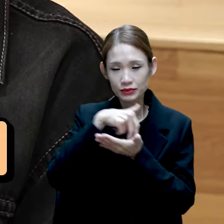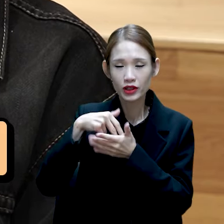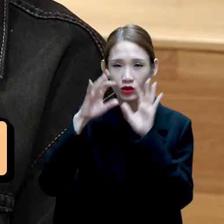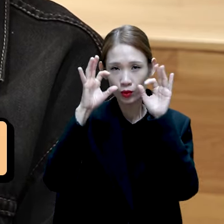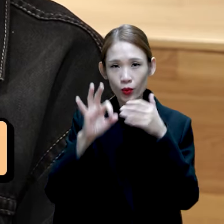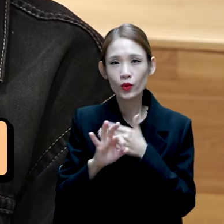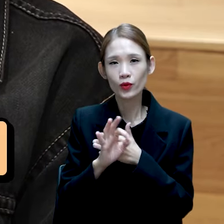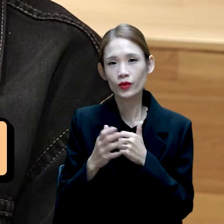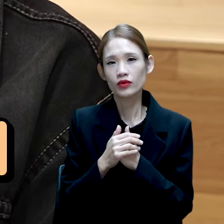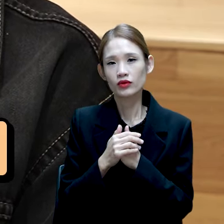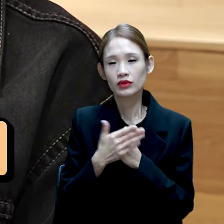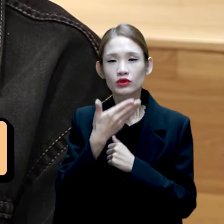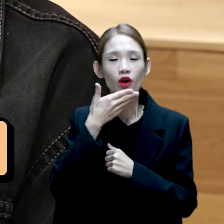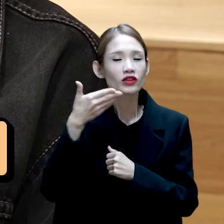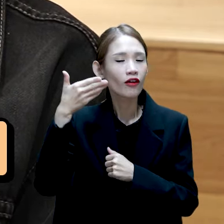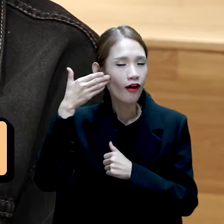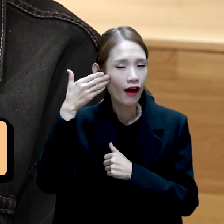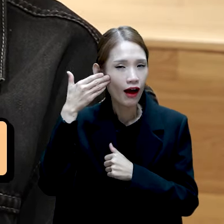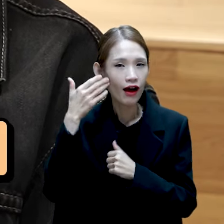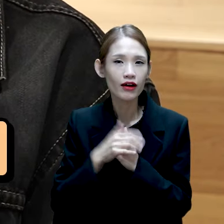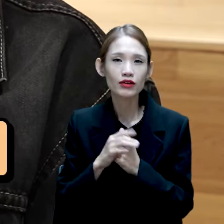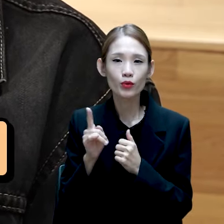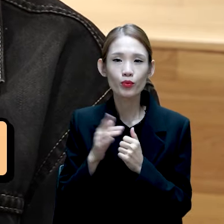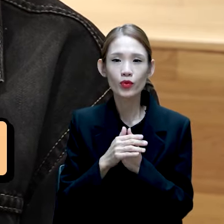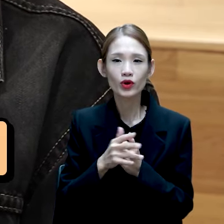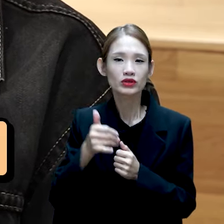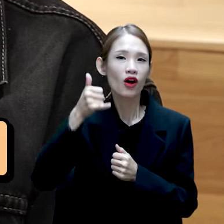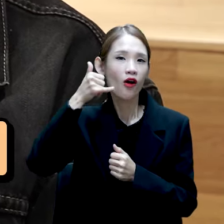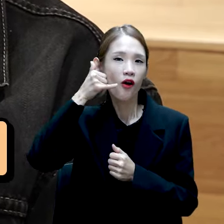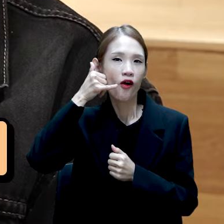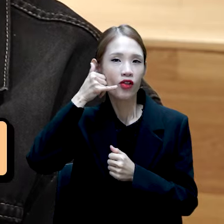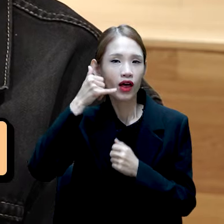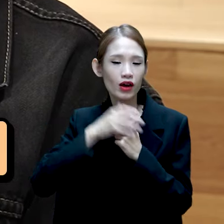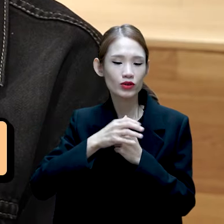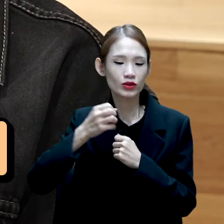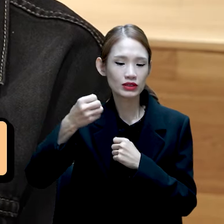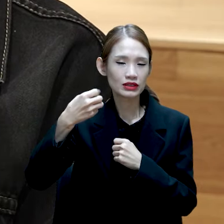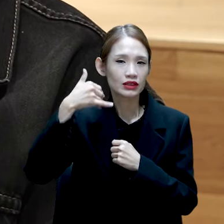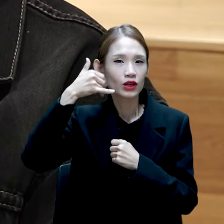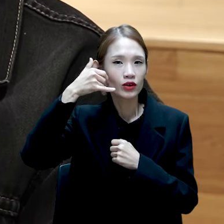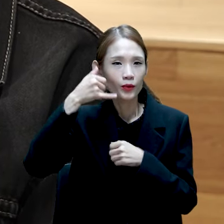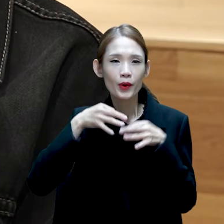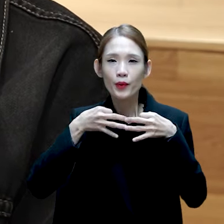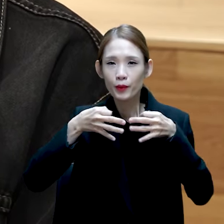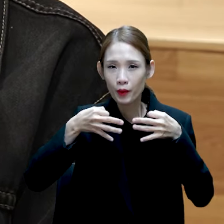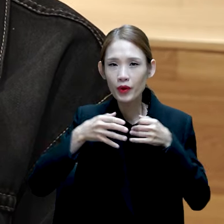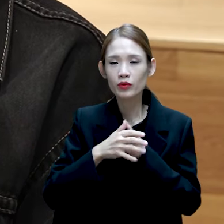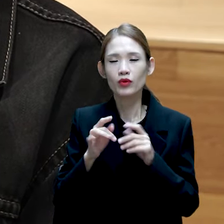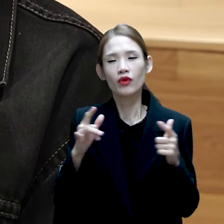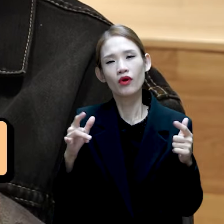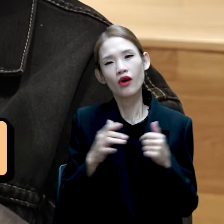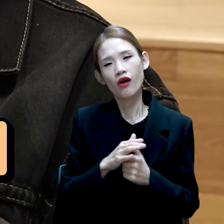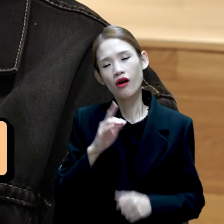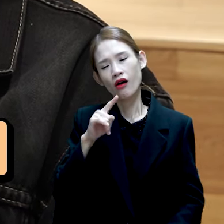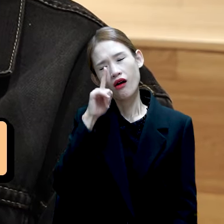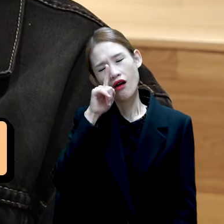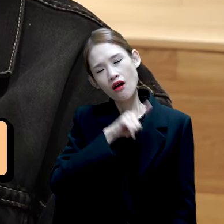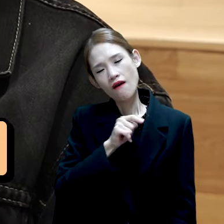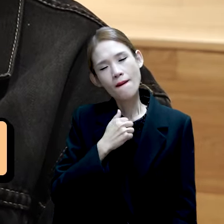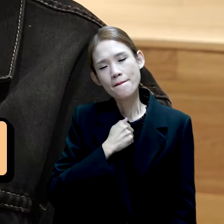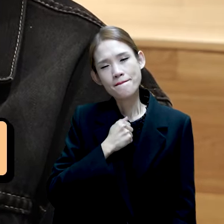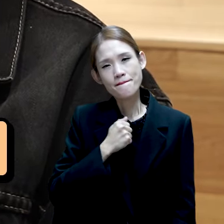되는데, 또 청각장애인들도 이렇게 전화로 인증번호 보내고 이런 거 많잖아요. 그게 네. 진짜 최악이에요. 거기서